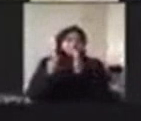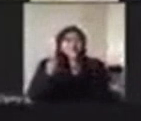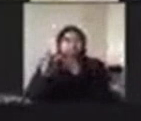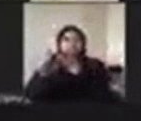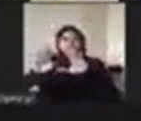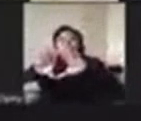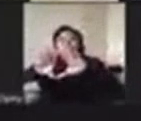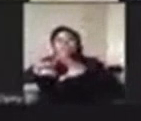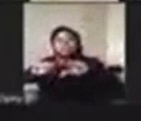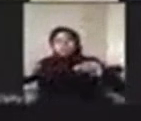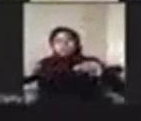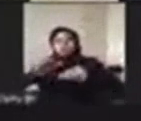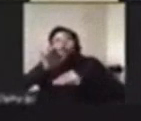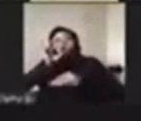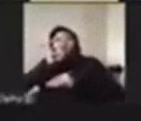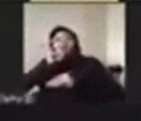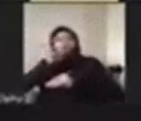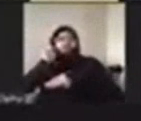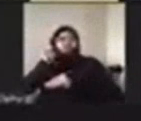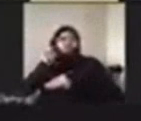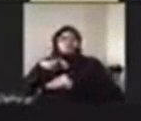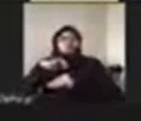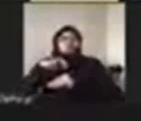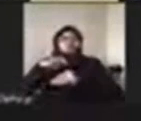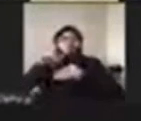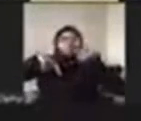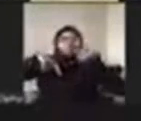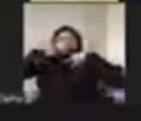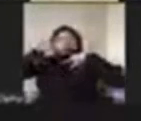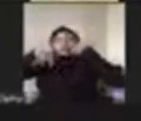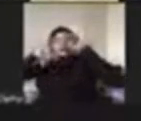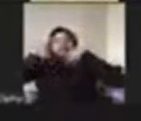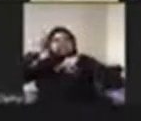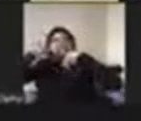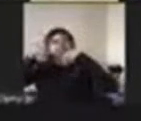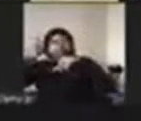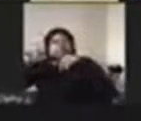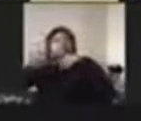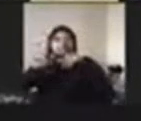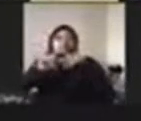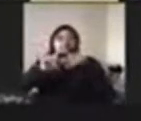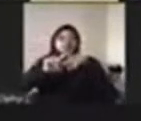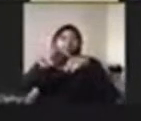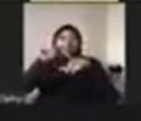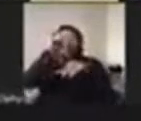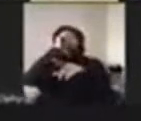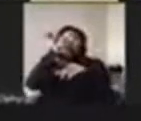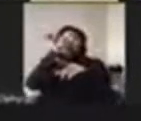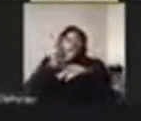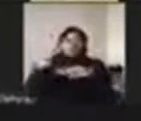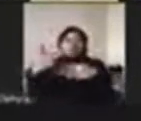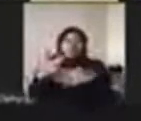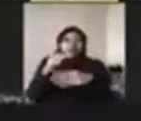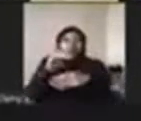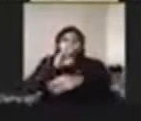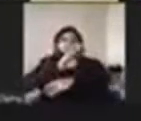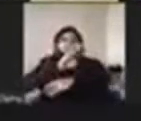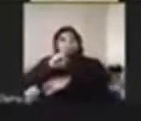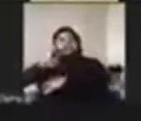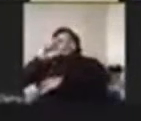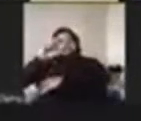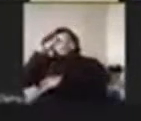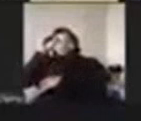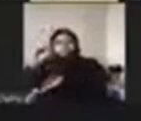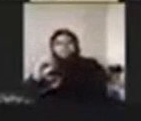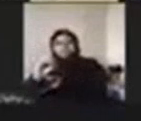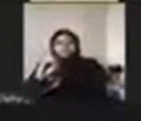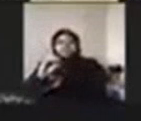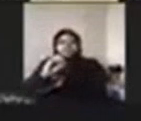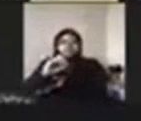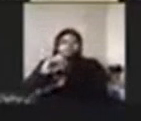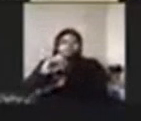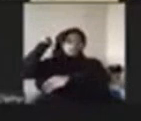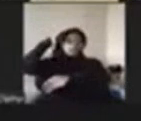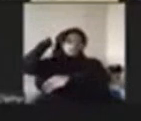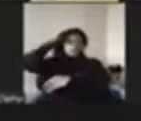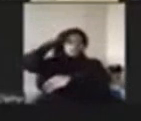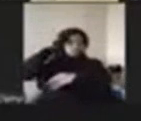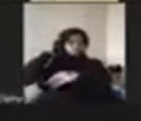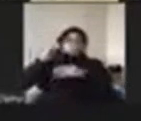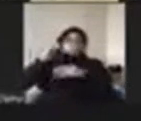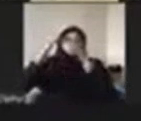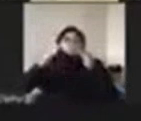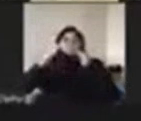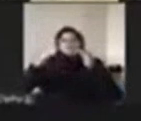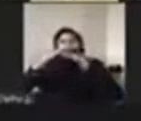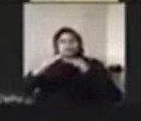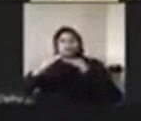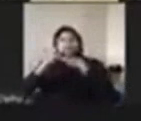pekerjaan. Ternyata pekerjaan orang tua juga beragam, tetapi uniknya 43% ibu rumah tangga. Jadi yang khawatir nampaknya banyak ibu-ibu